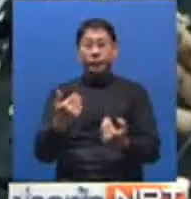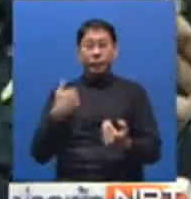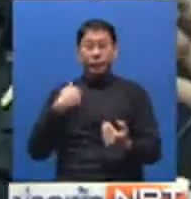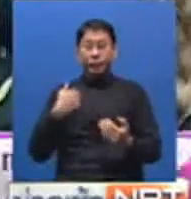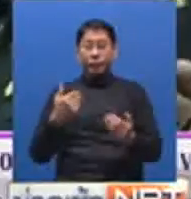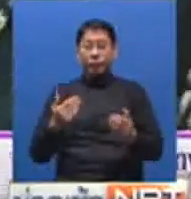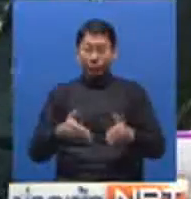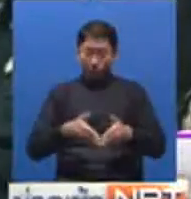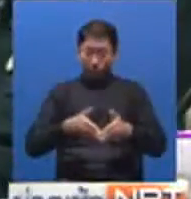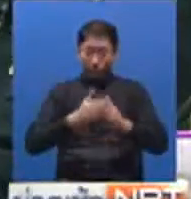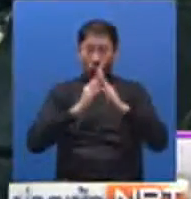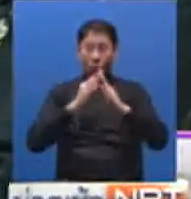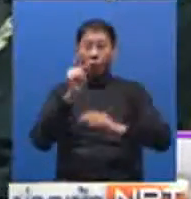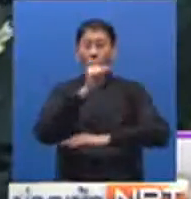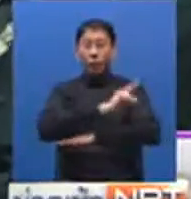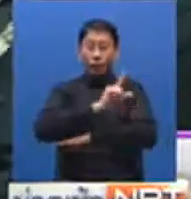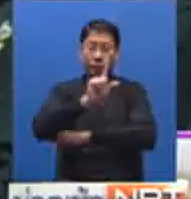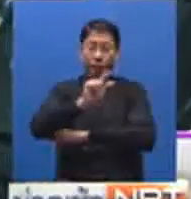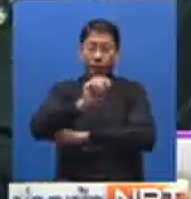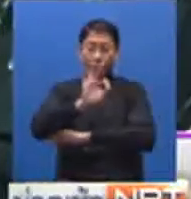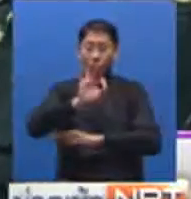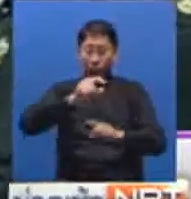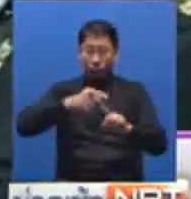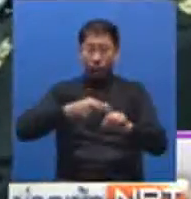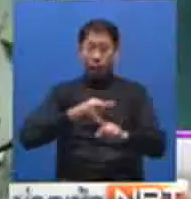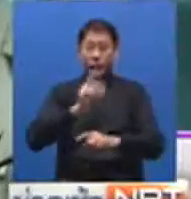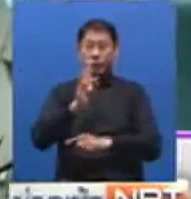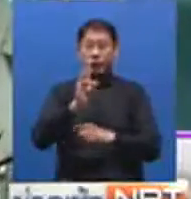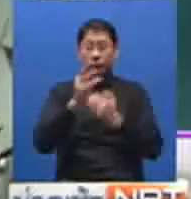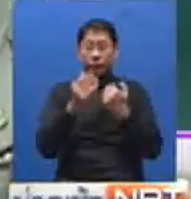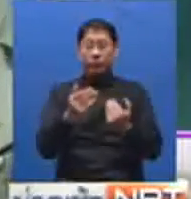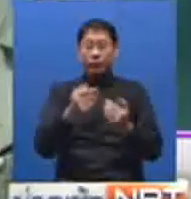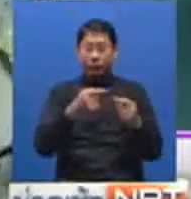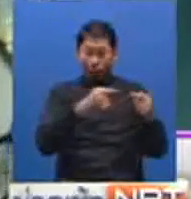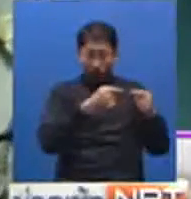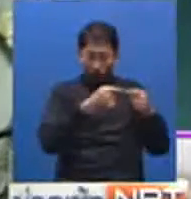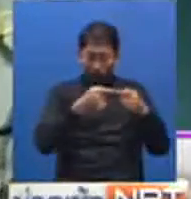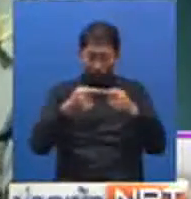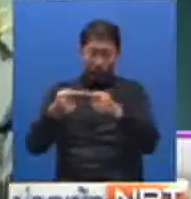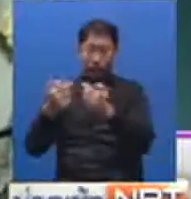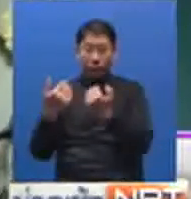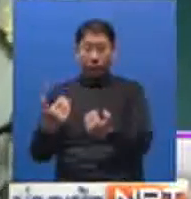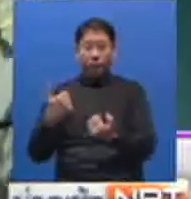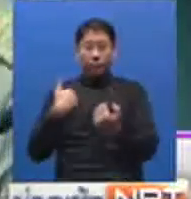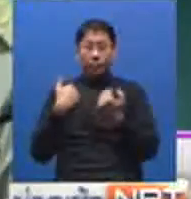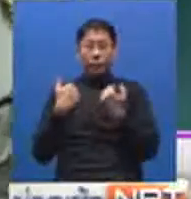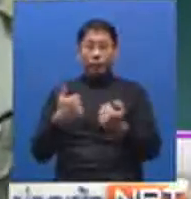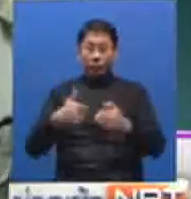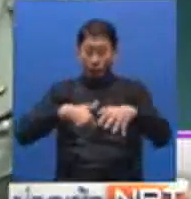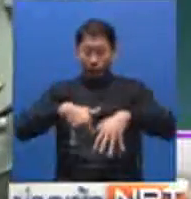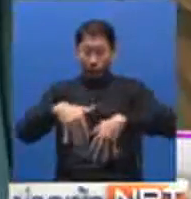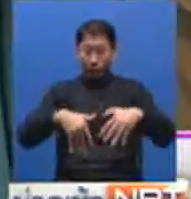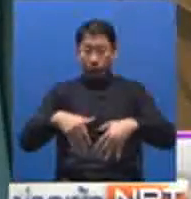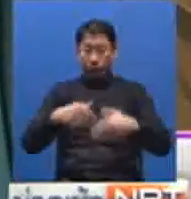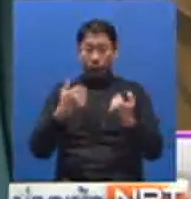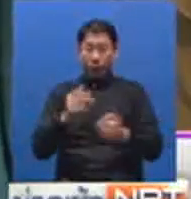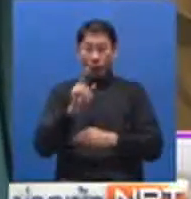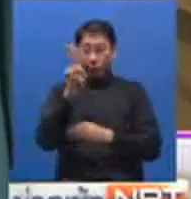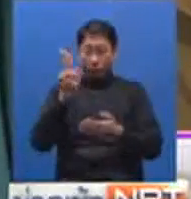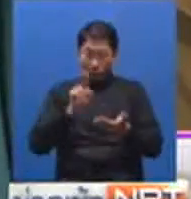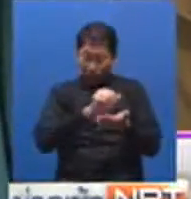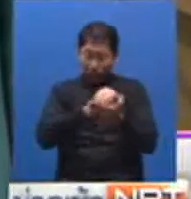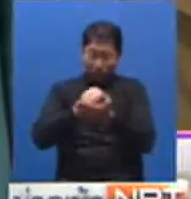คะได้ตั้งขึ้นตั้งแต่เมื่อวันที่ 29กรกฎาคมที่ผ่านมาจนถึงปัจจุบันปรากฏว่ามีประชาชนใช้บริการ